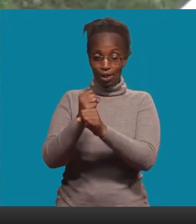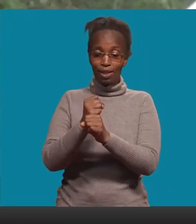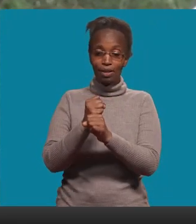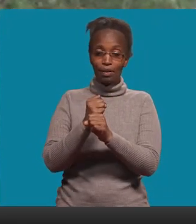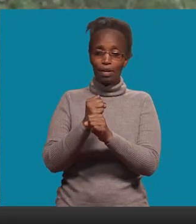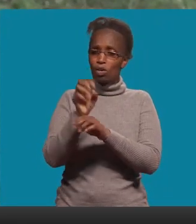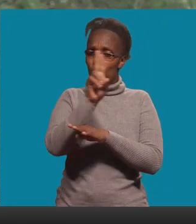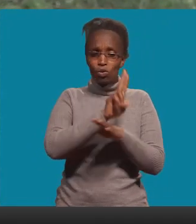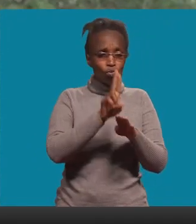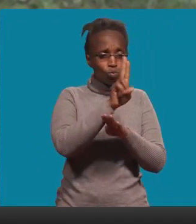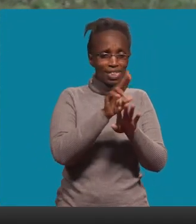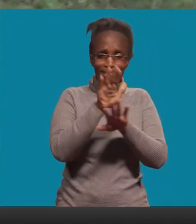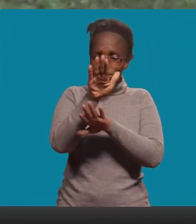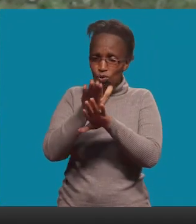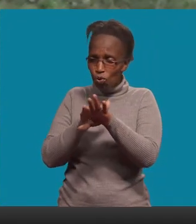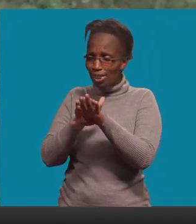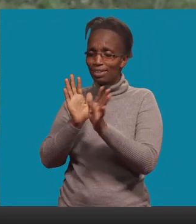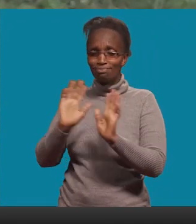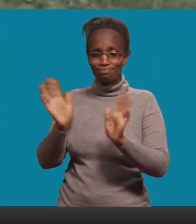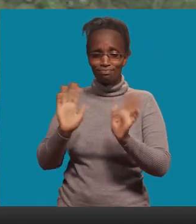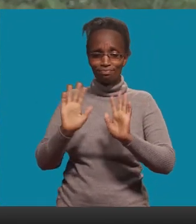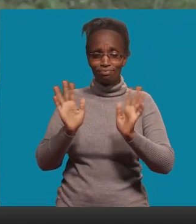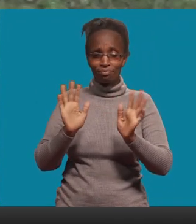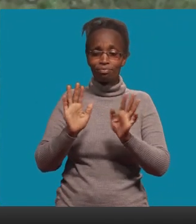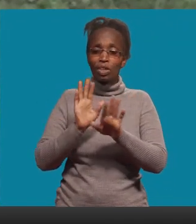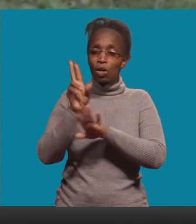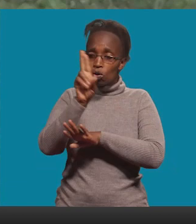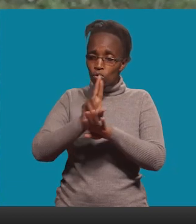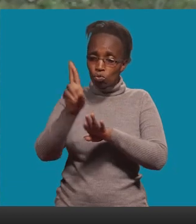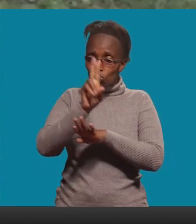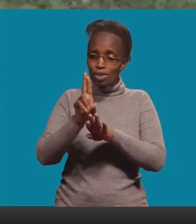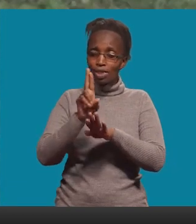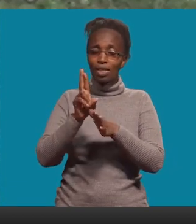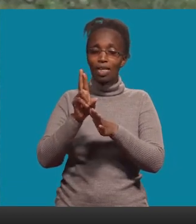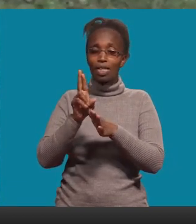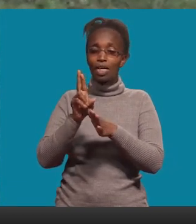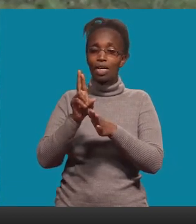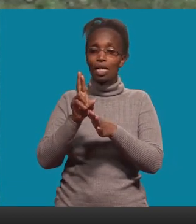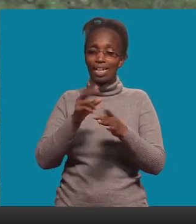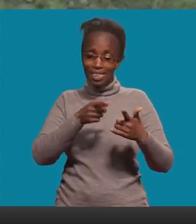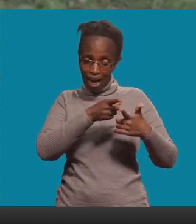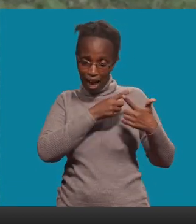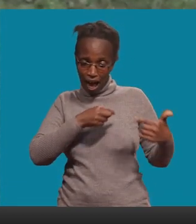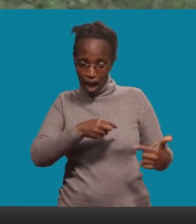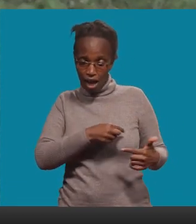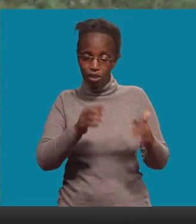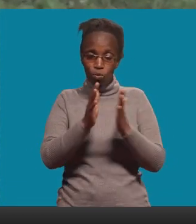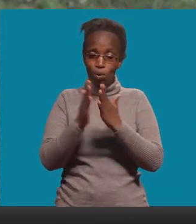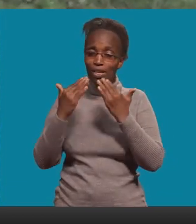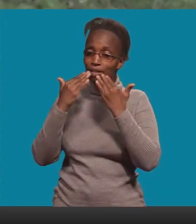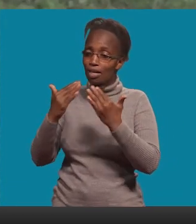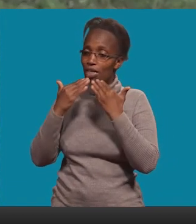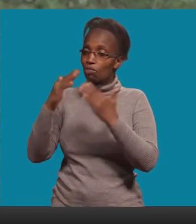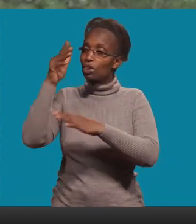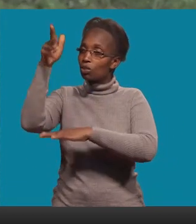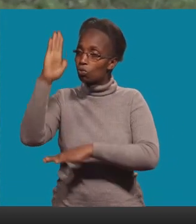Kwa hivyo tunaomba msitumie pole pole, msitumie kwa unyenyekevu, msitumie kwa moyo wa kusema